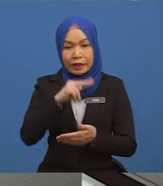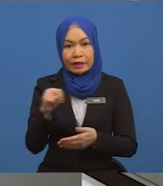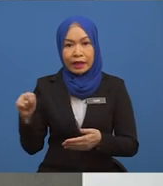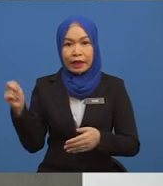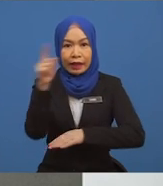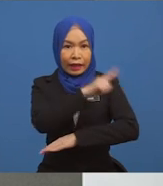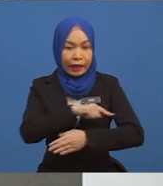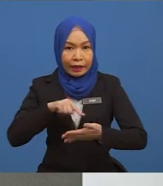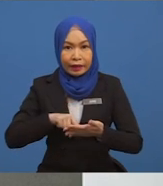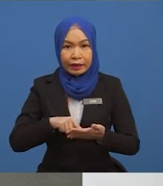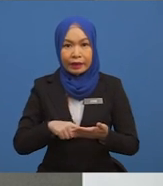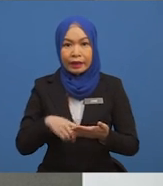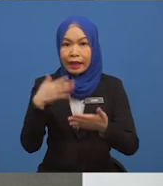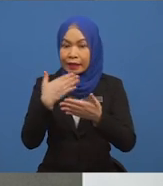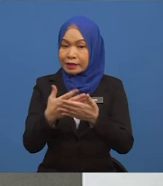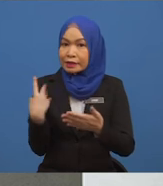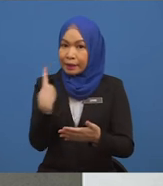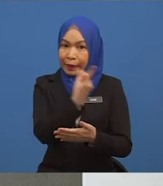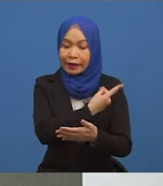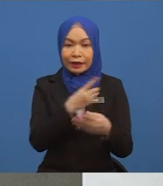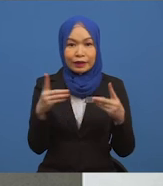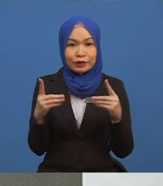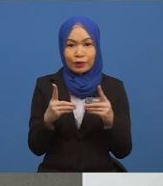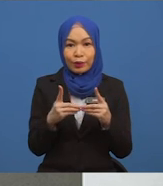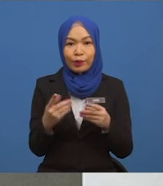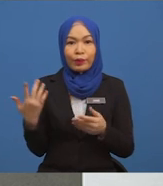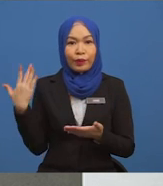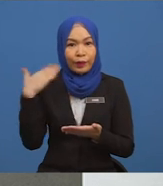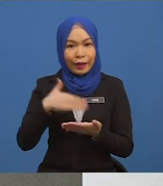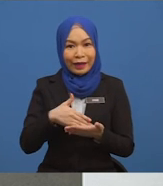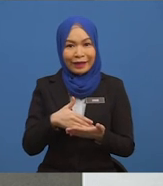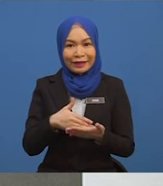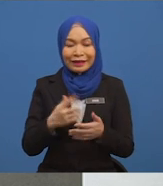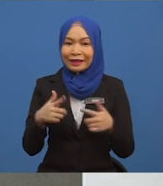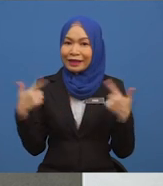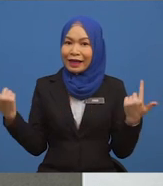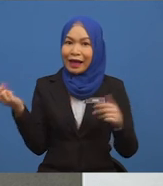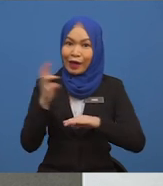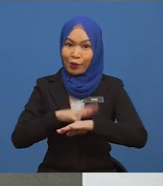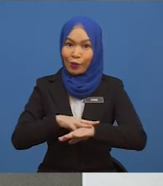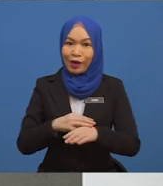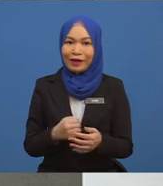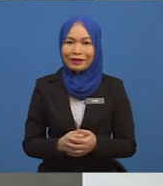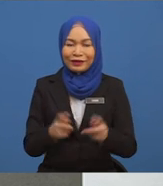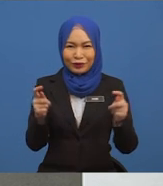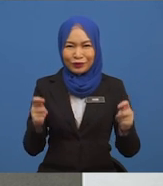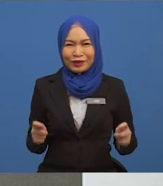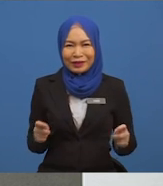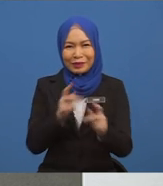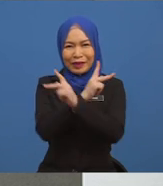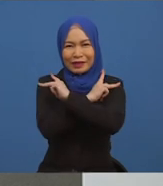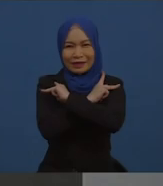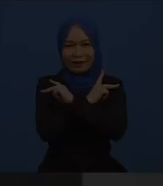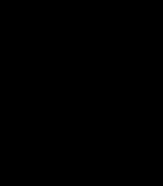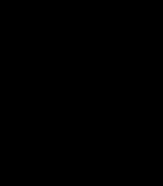ini. Sehingga kita berjumpa lagi di lain waktu. Sekian, terima kasih.